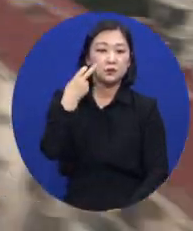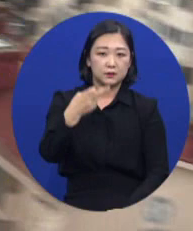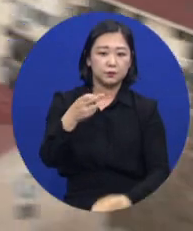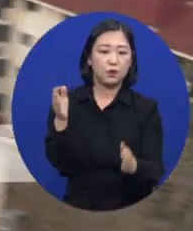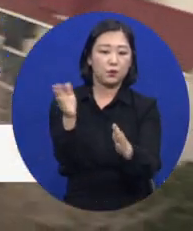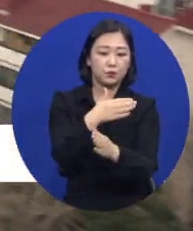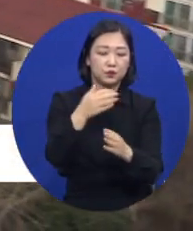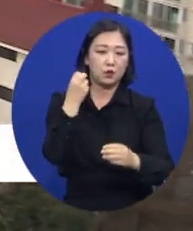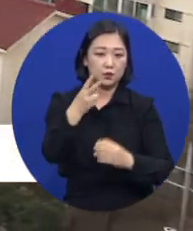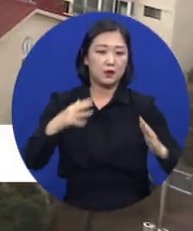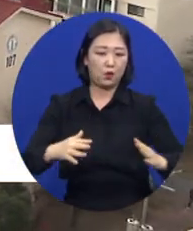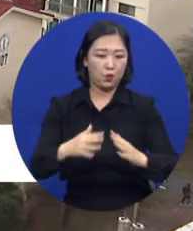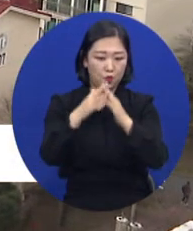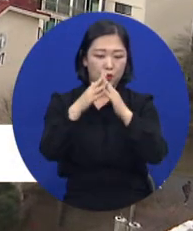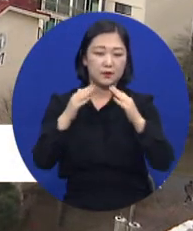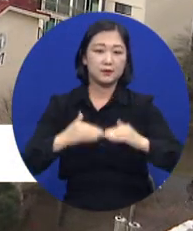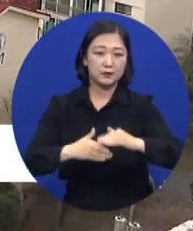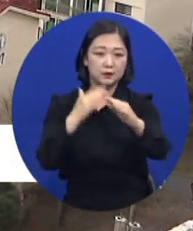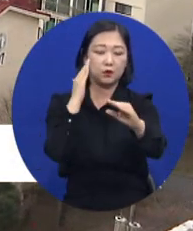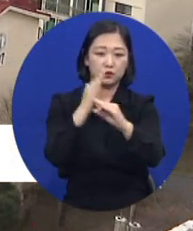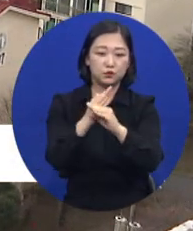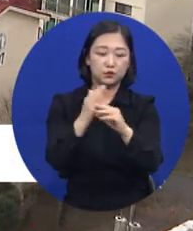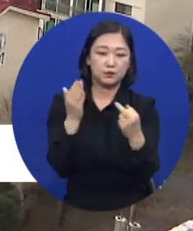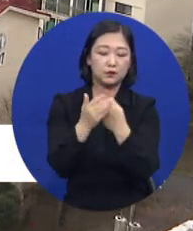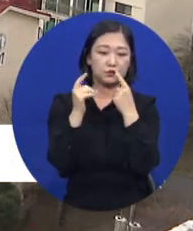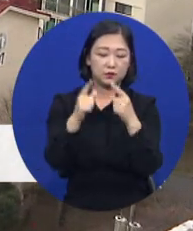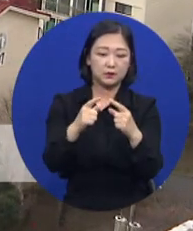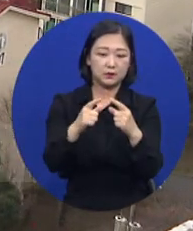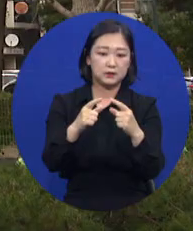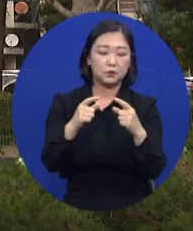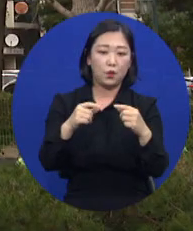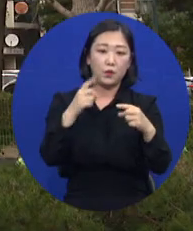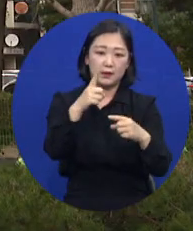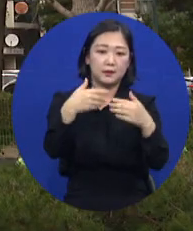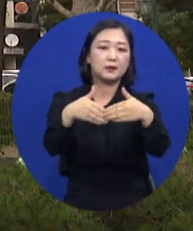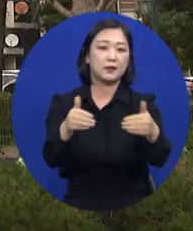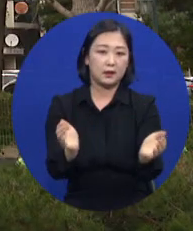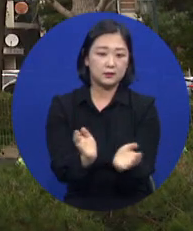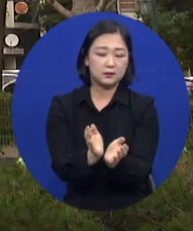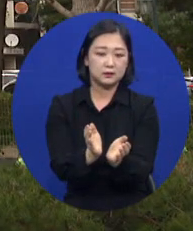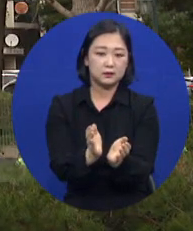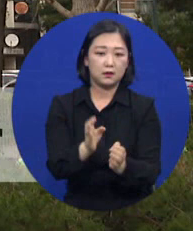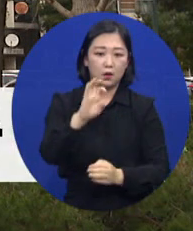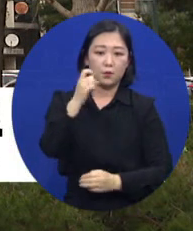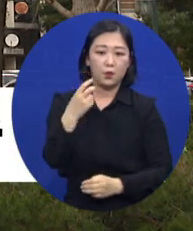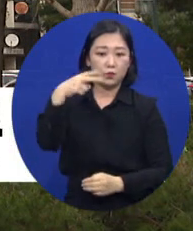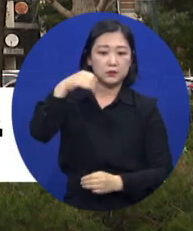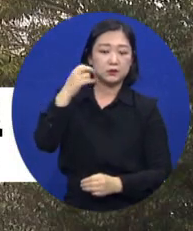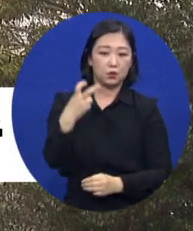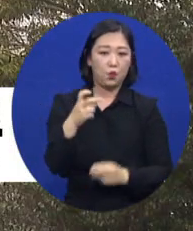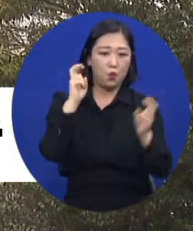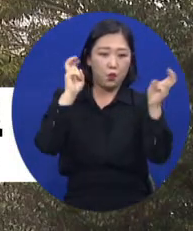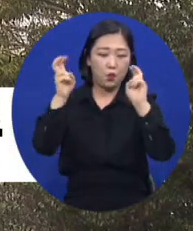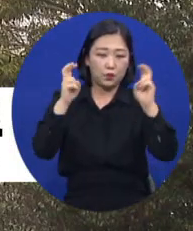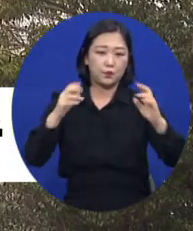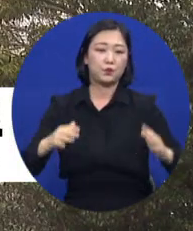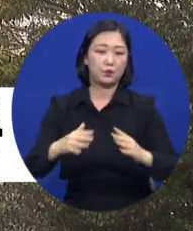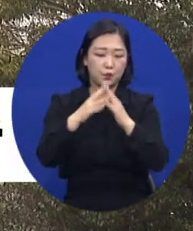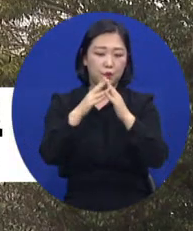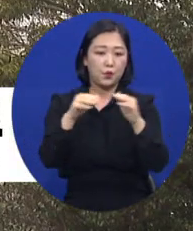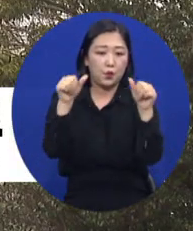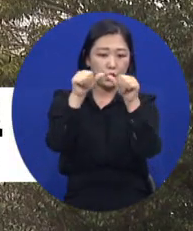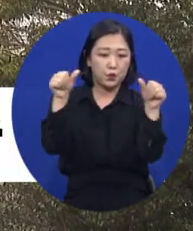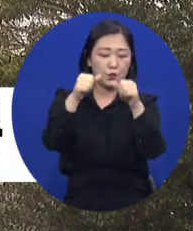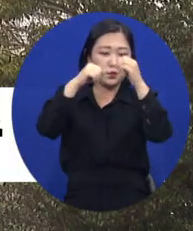2012년부터 재건축 사업이 진행되고 있는 제주시 이도주공 1단지. 포스코 건설이 시공을 맡아 5층짜리 아파트를